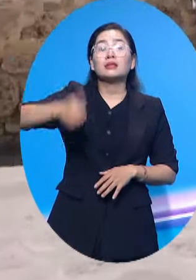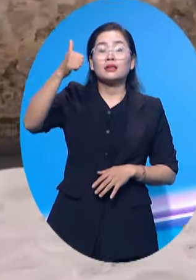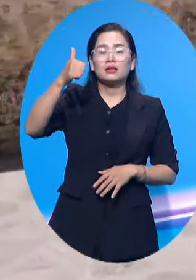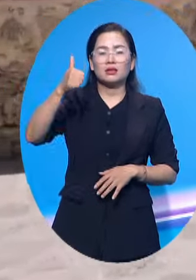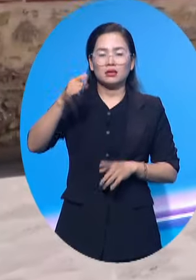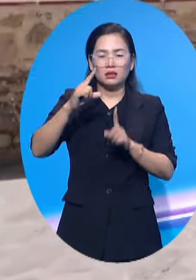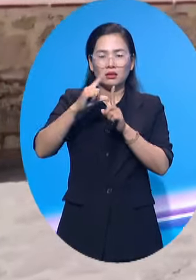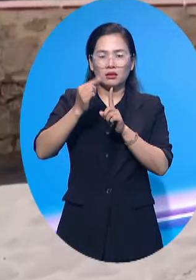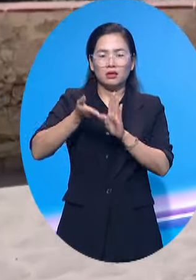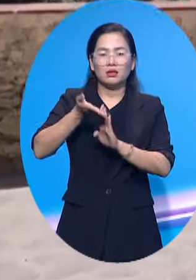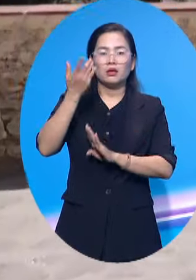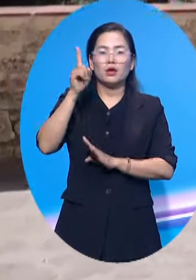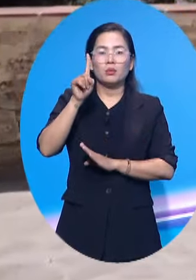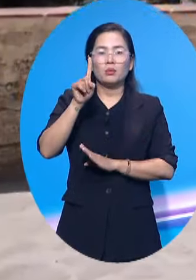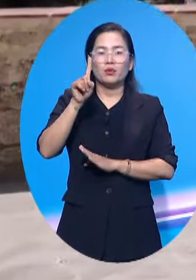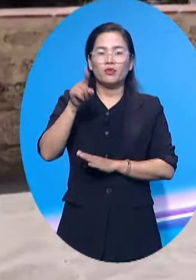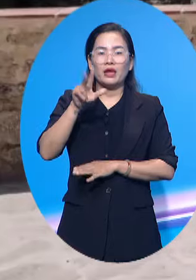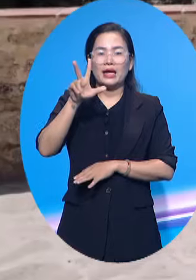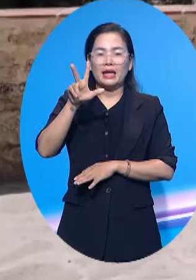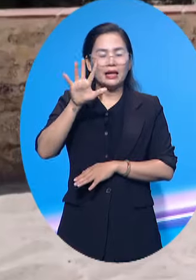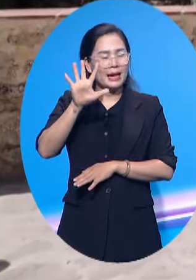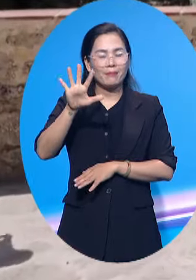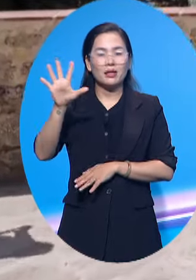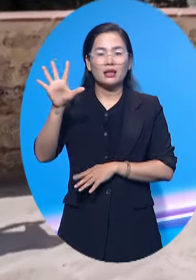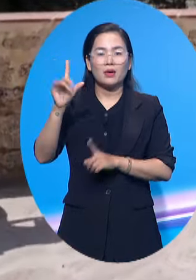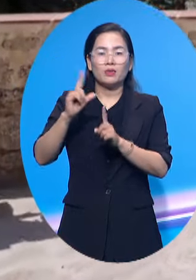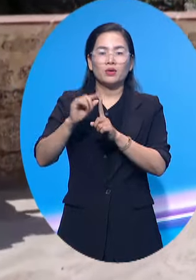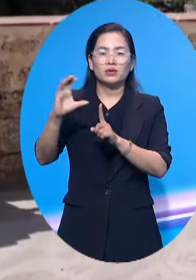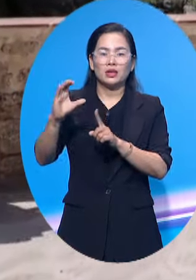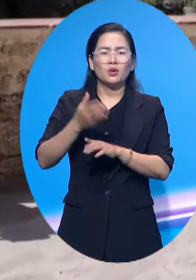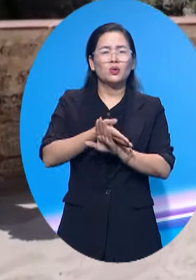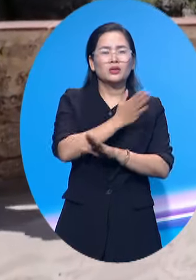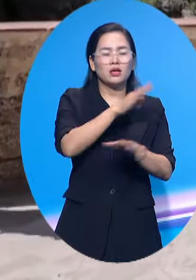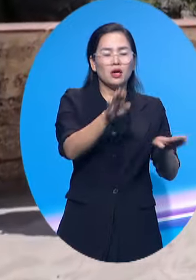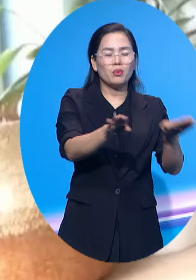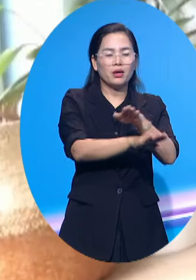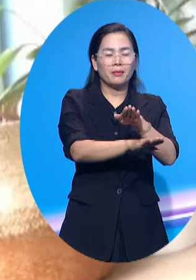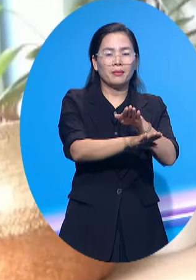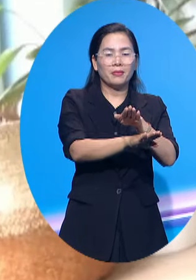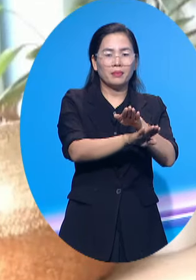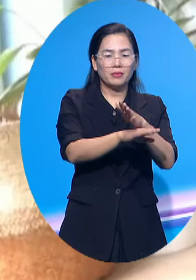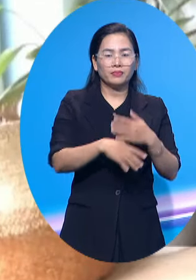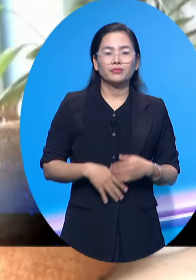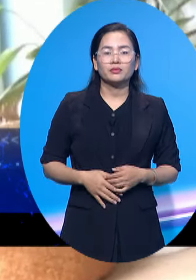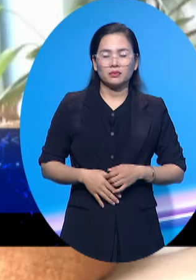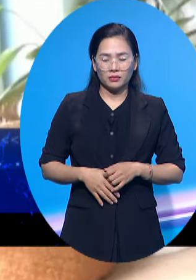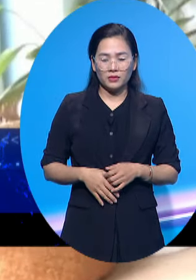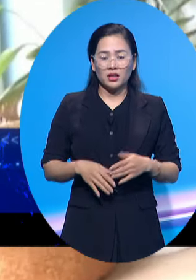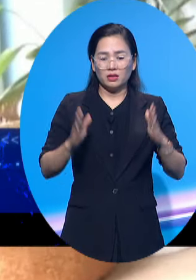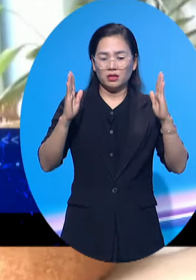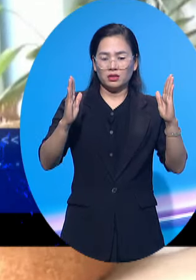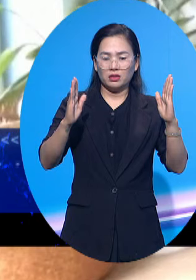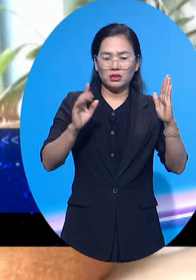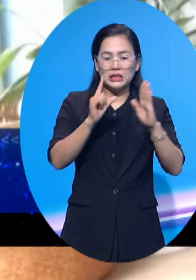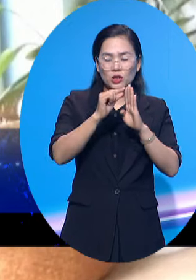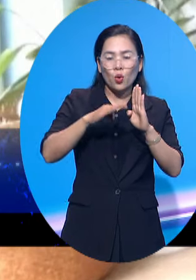tăng hơn 1,58 độ C so với thời kỳ diễn ra cách mạng công nghiệp lần thứ hai. Thông thường sẽ có những khoảng thời gian nhiệt độ